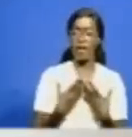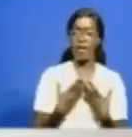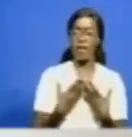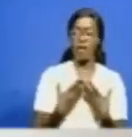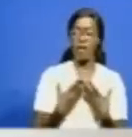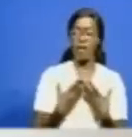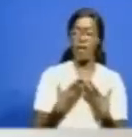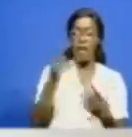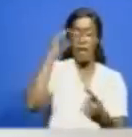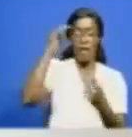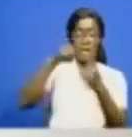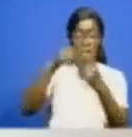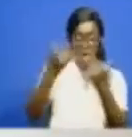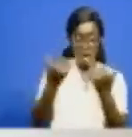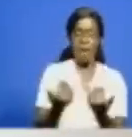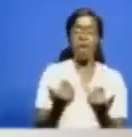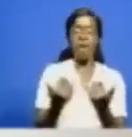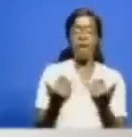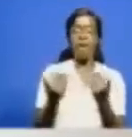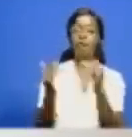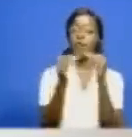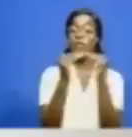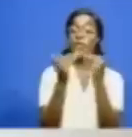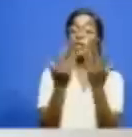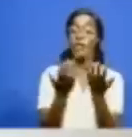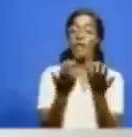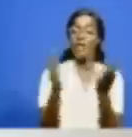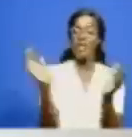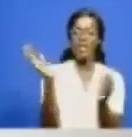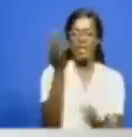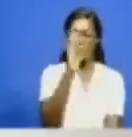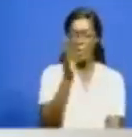mpaka pahali ambapo nimefika. Siwezi nikasahau.